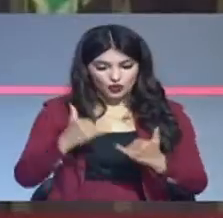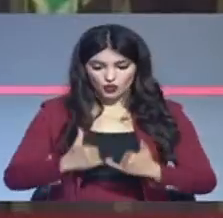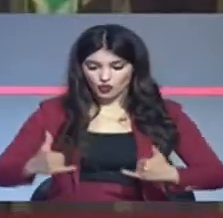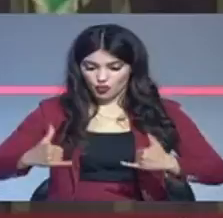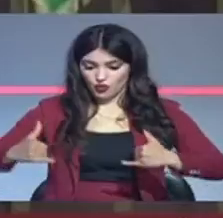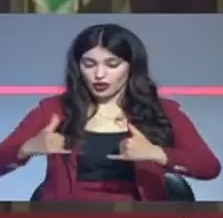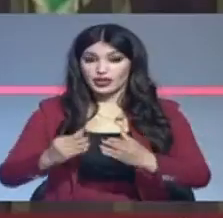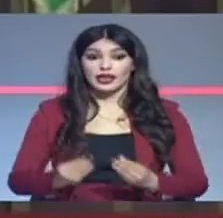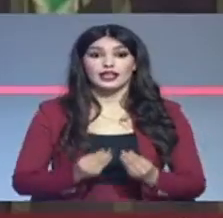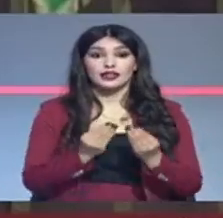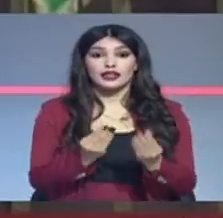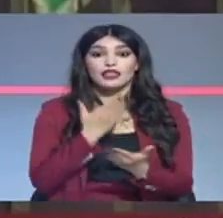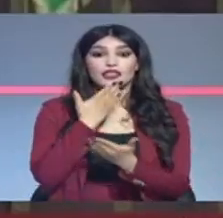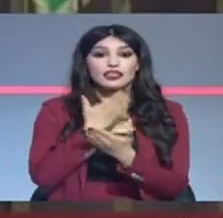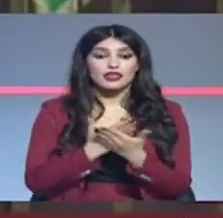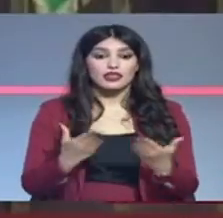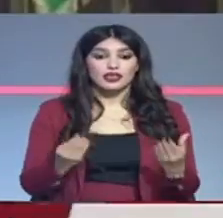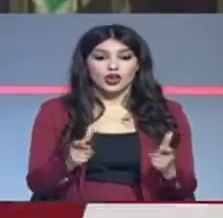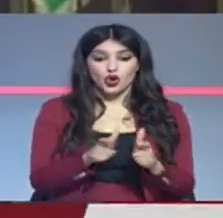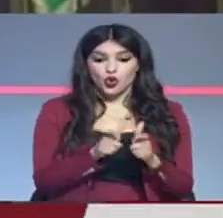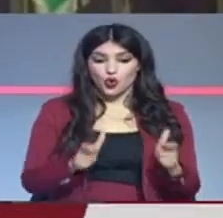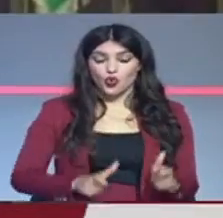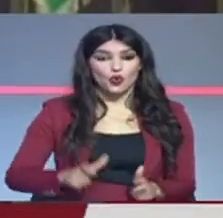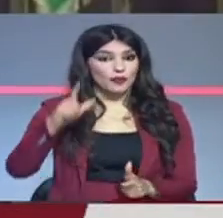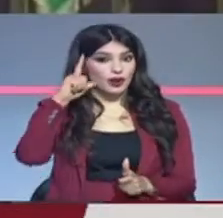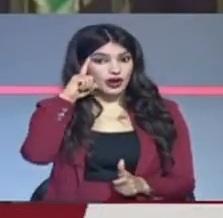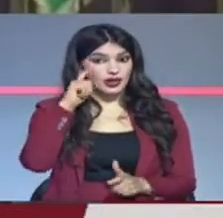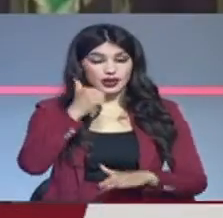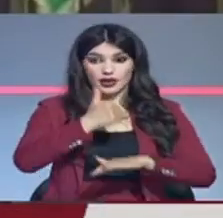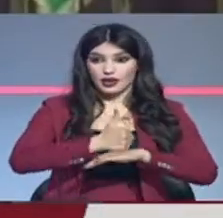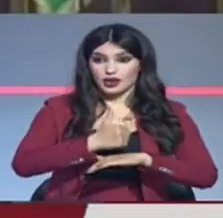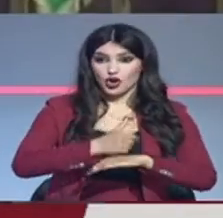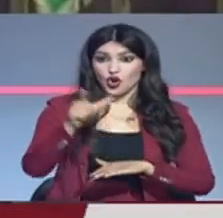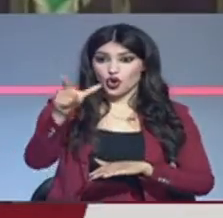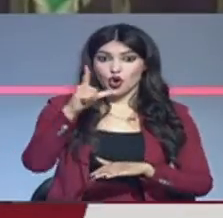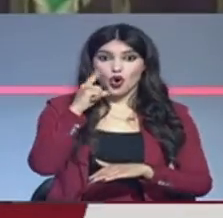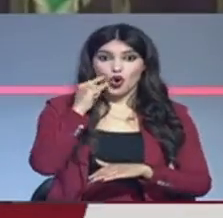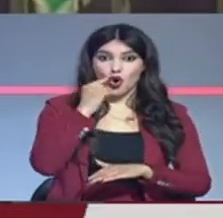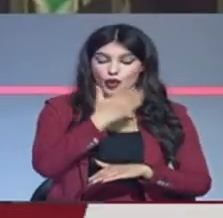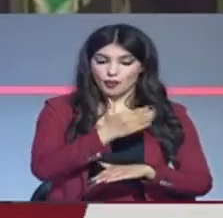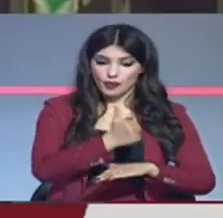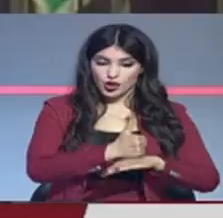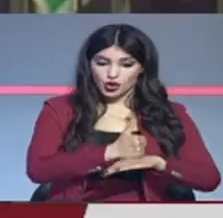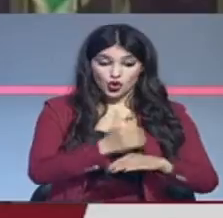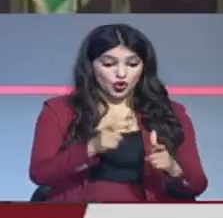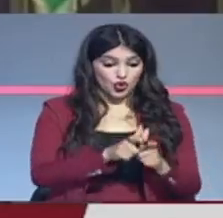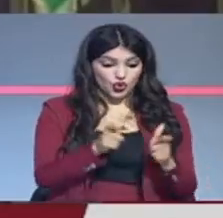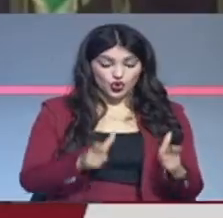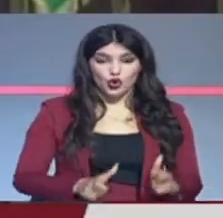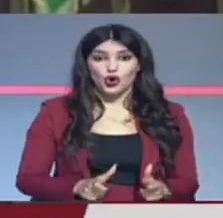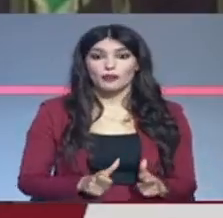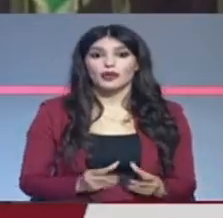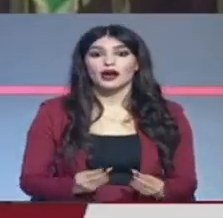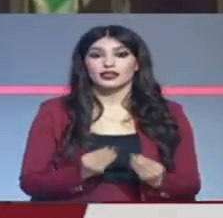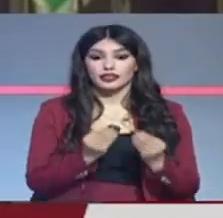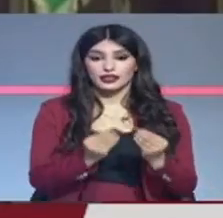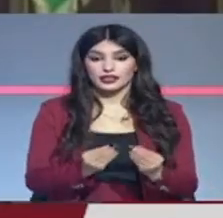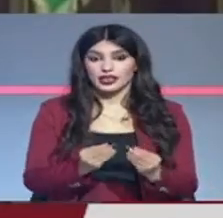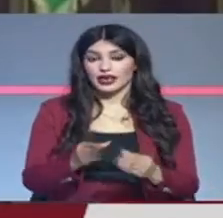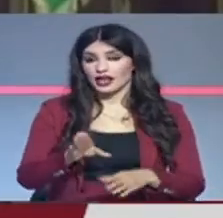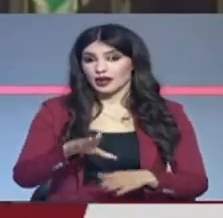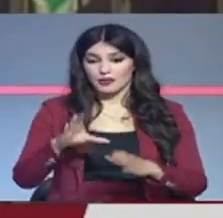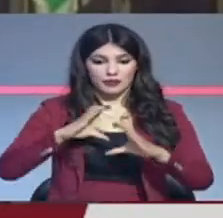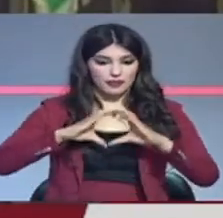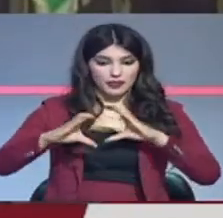بمنح وثيقه لحكومه الوحده الوطنيه برئاسه عبد الحميد البيبي وهي حكومه منبثقه عن ملتقى الحوار